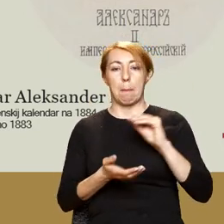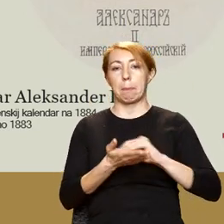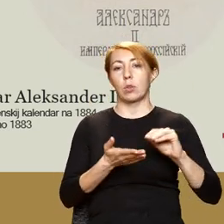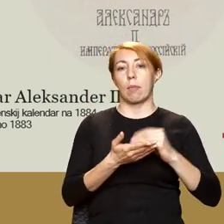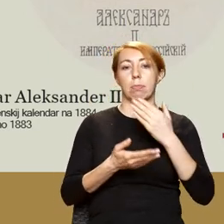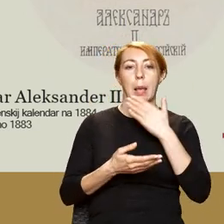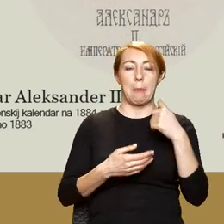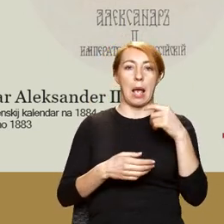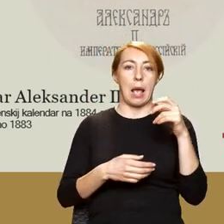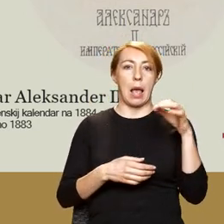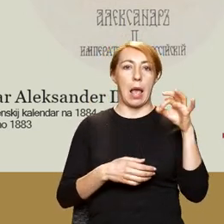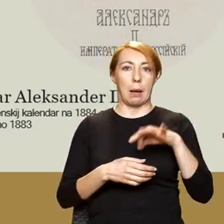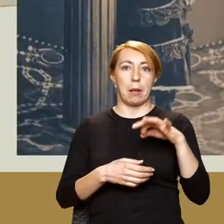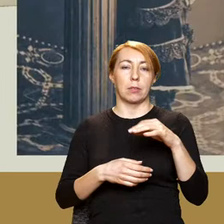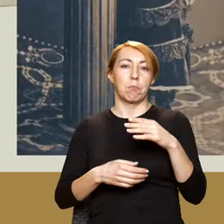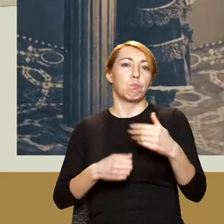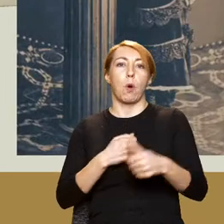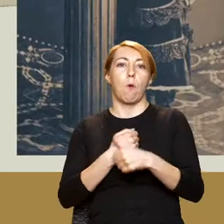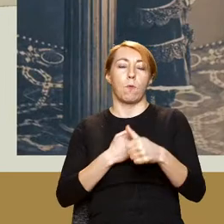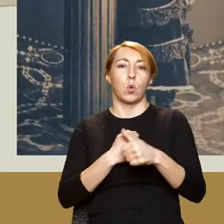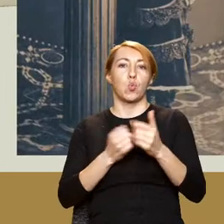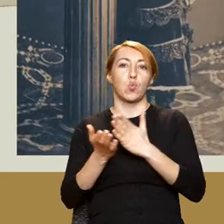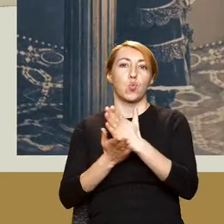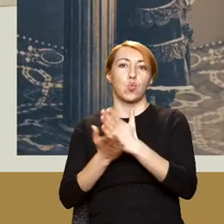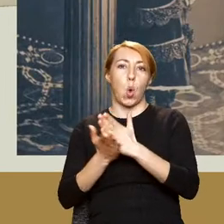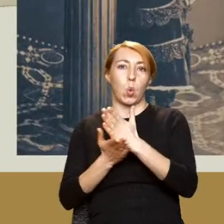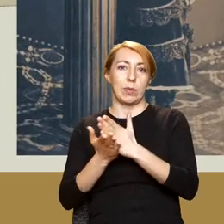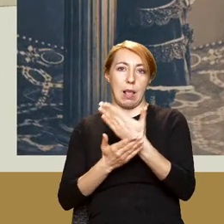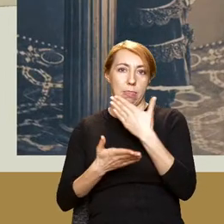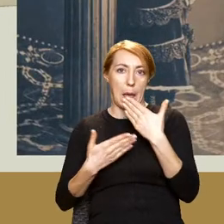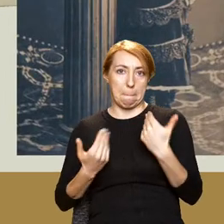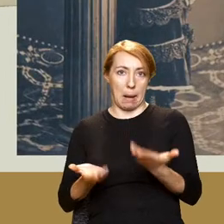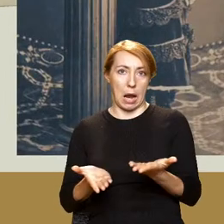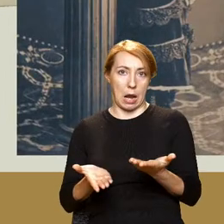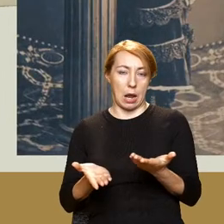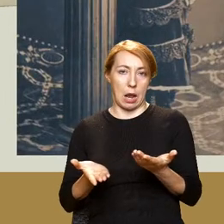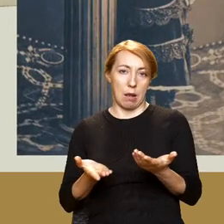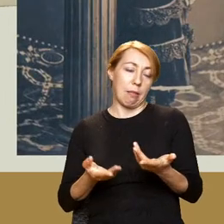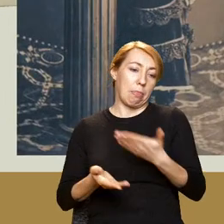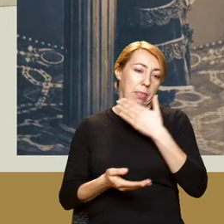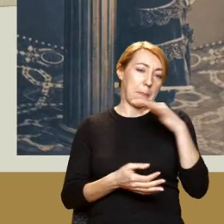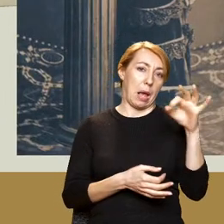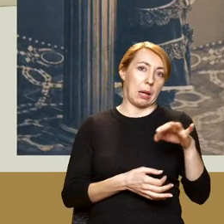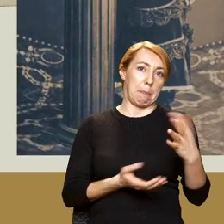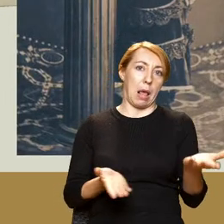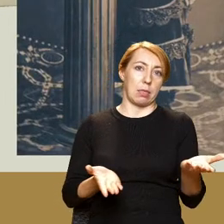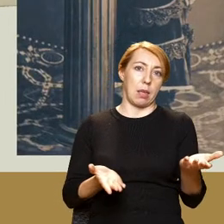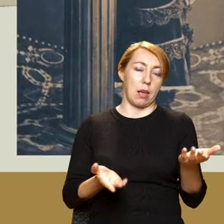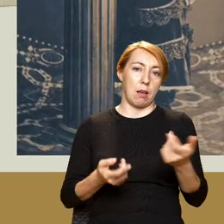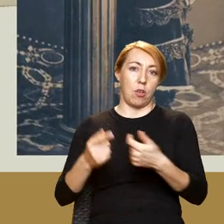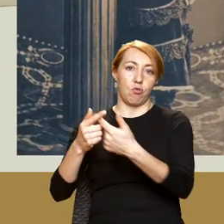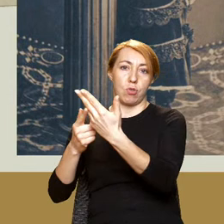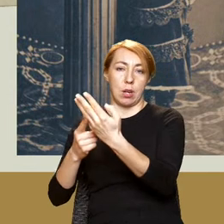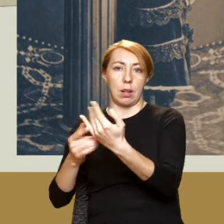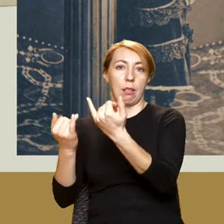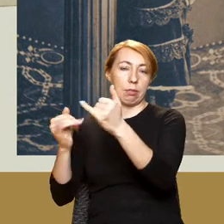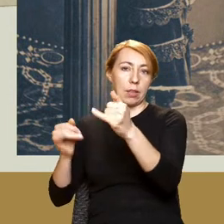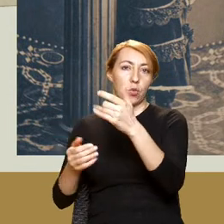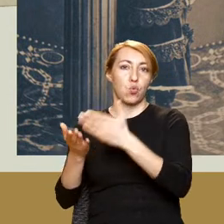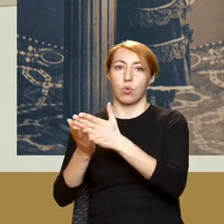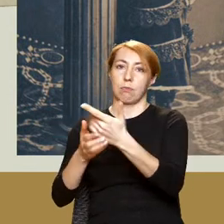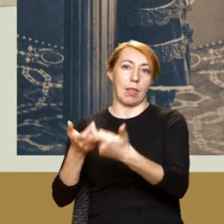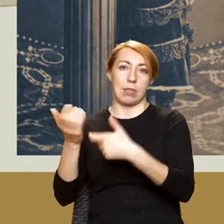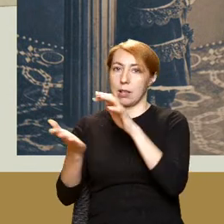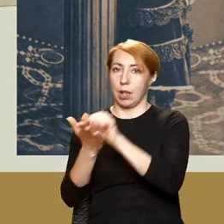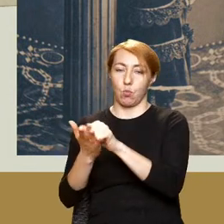bo pokojowej nie było. Pokojowej nie było, nie ma herbaty. 4 inne służące tym się nie